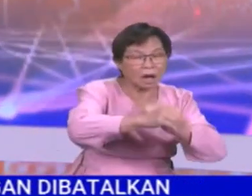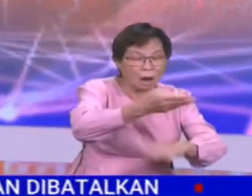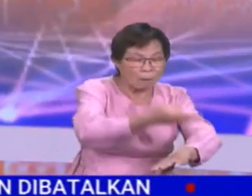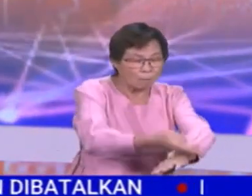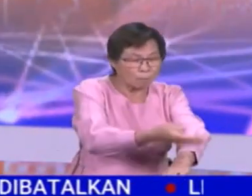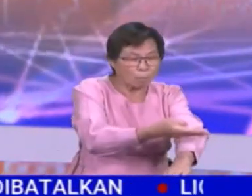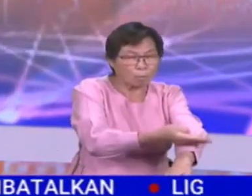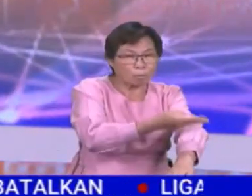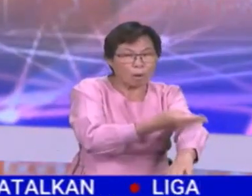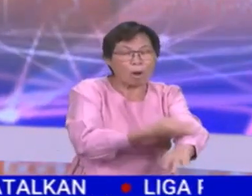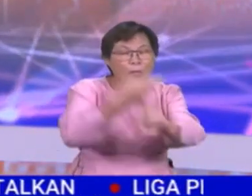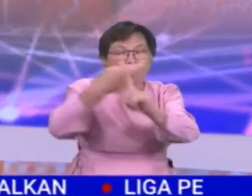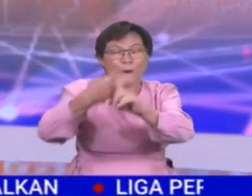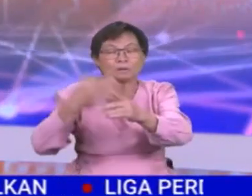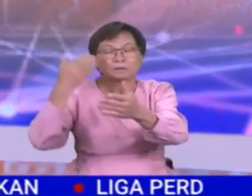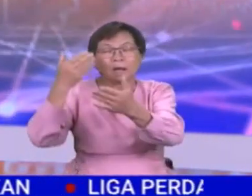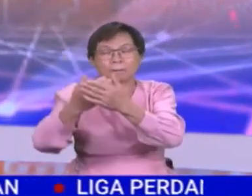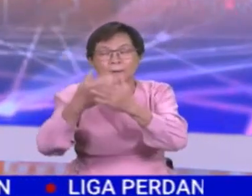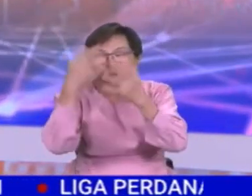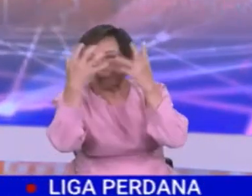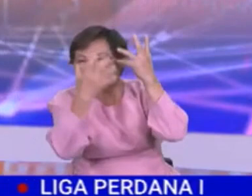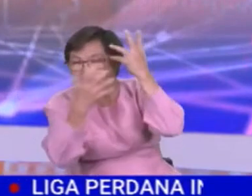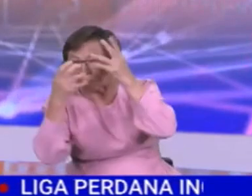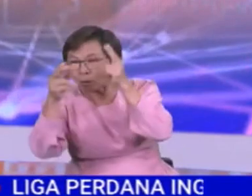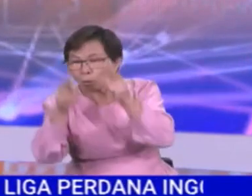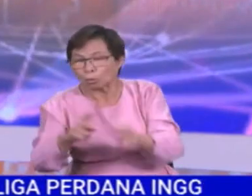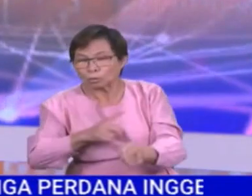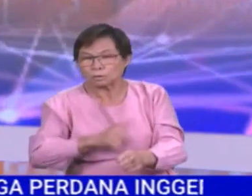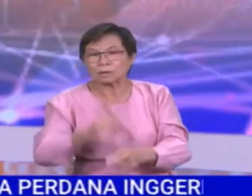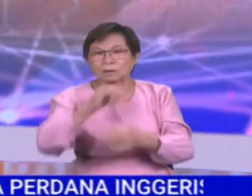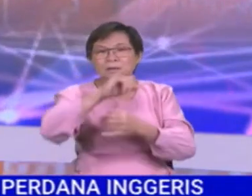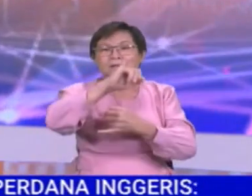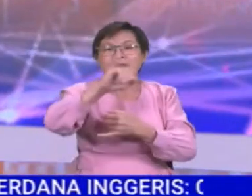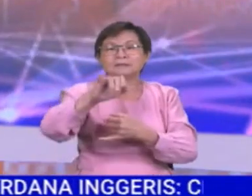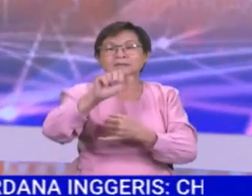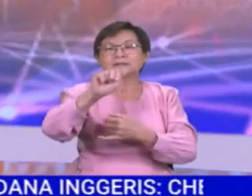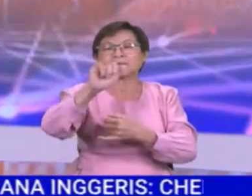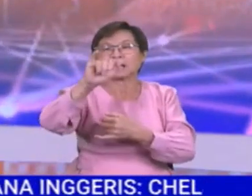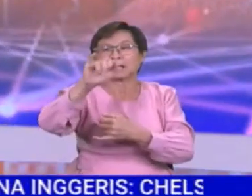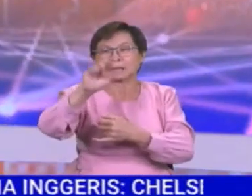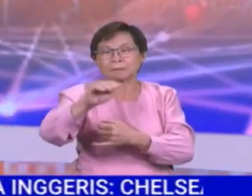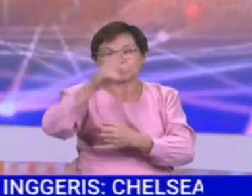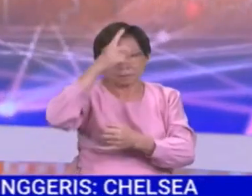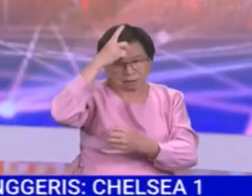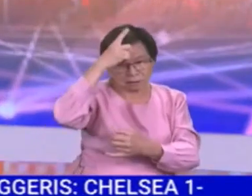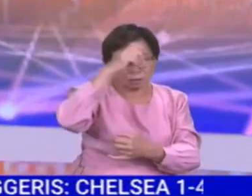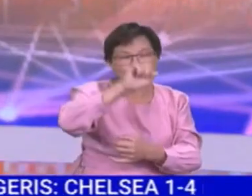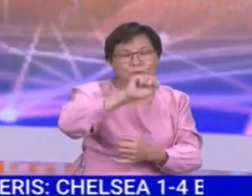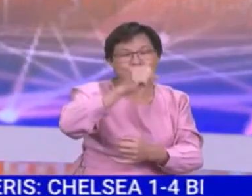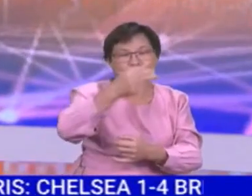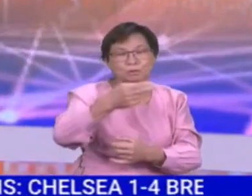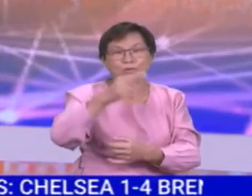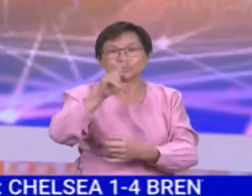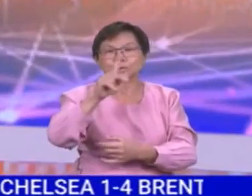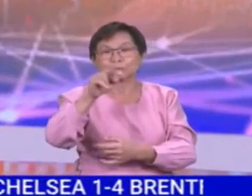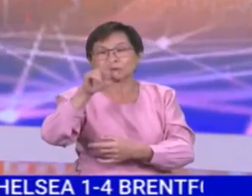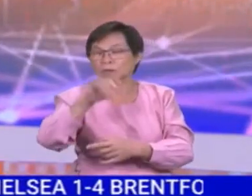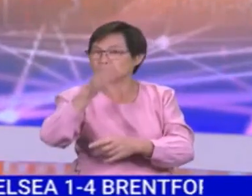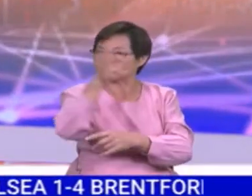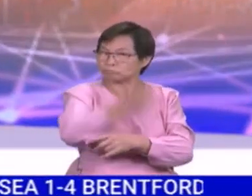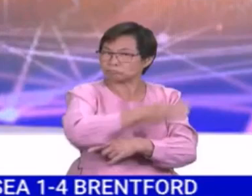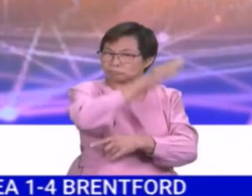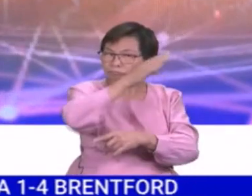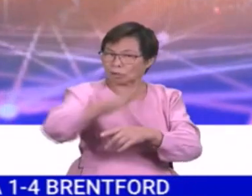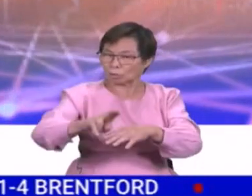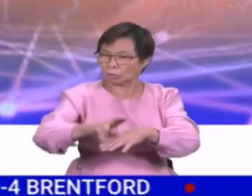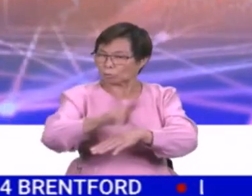mengelirukan umat Islam tegas pengarah jabatan agama Islam melakukan jaim dachshund ia termasuk larangan menggunakan